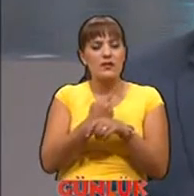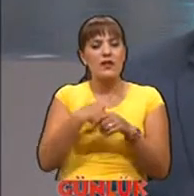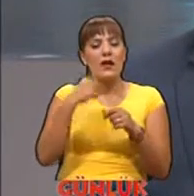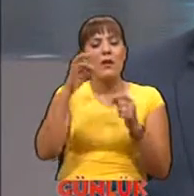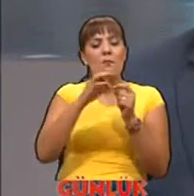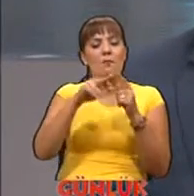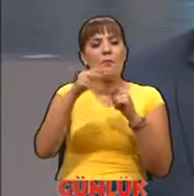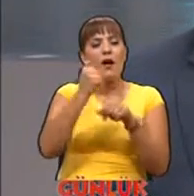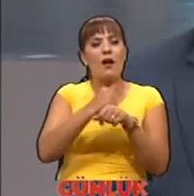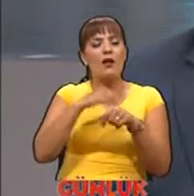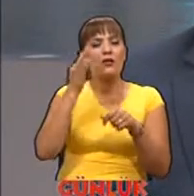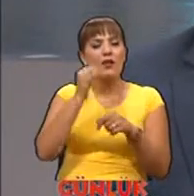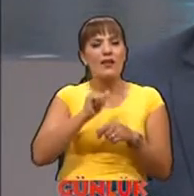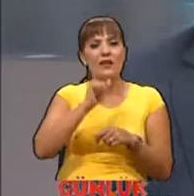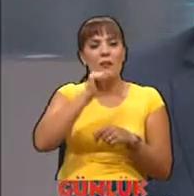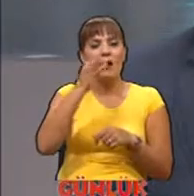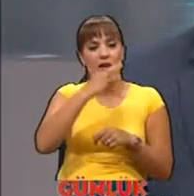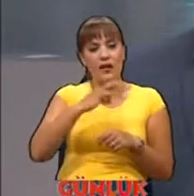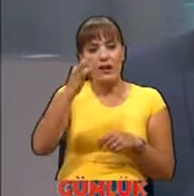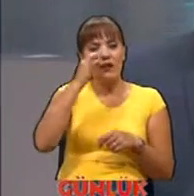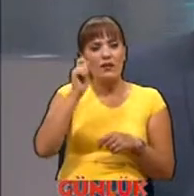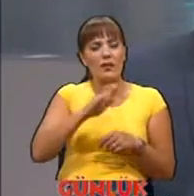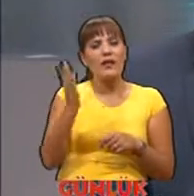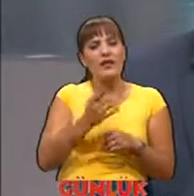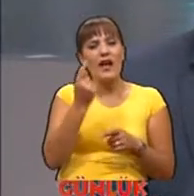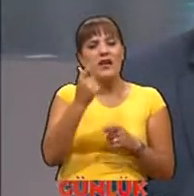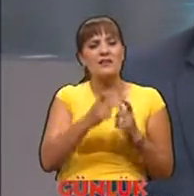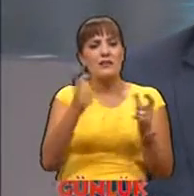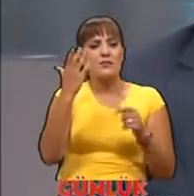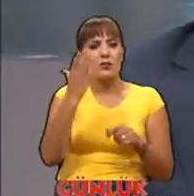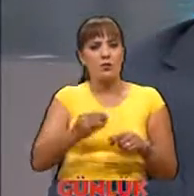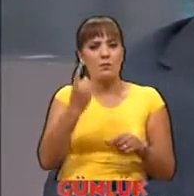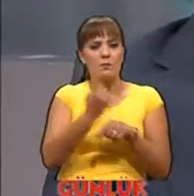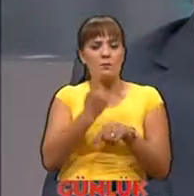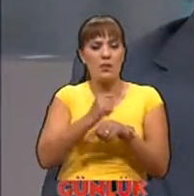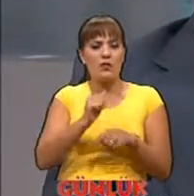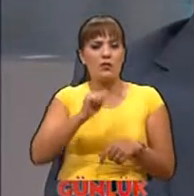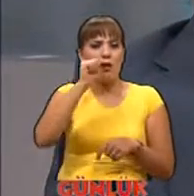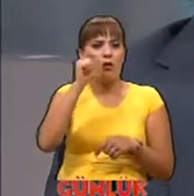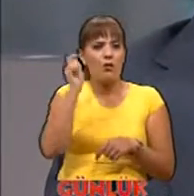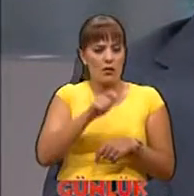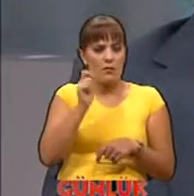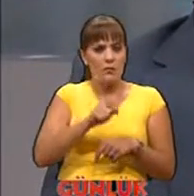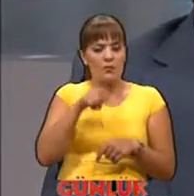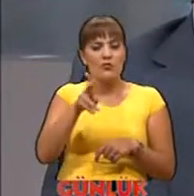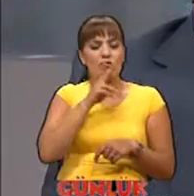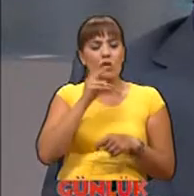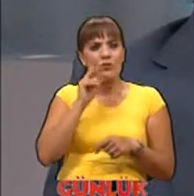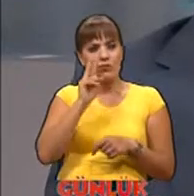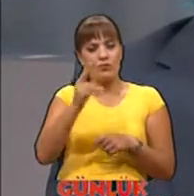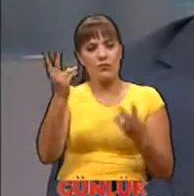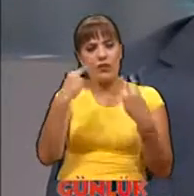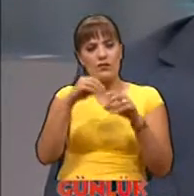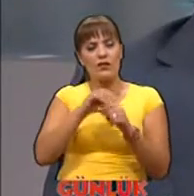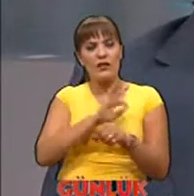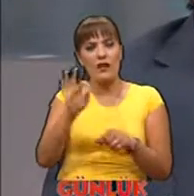doku grepti dediğimiz hastanın damarlarına bir şey koymaktansa daha az girişimsel olan bir dermal dolguyu uygulayıp son şeklini